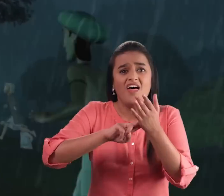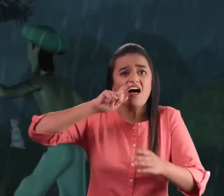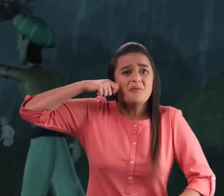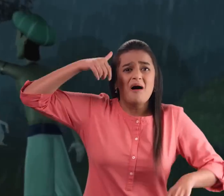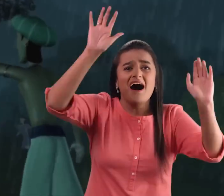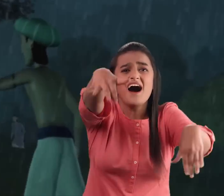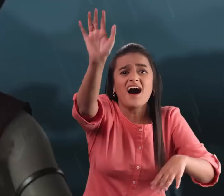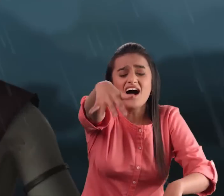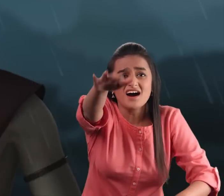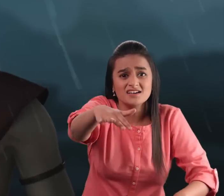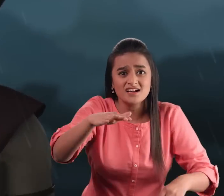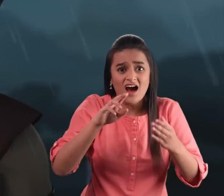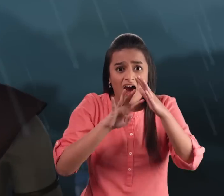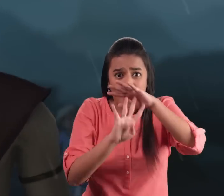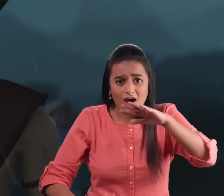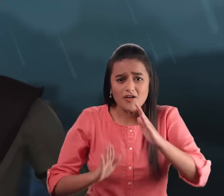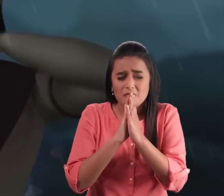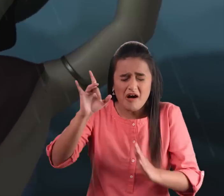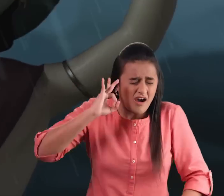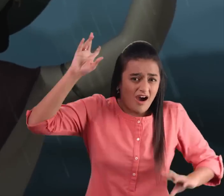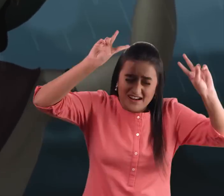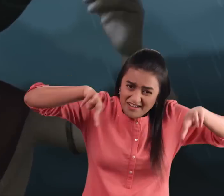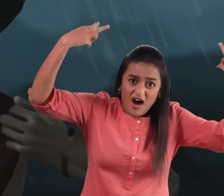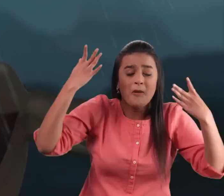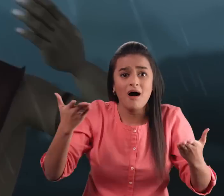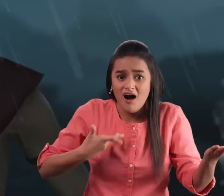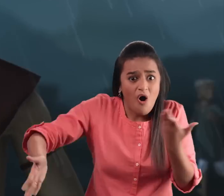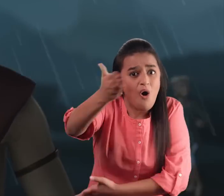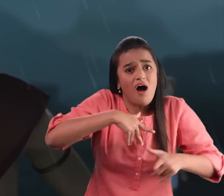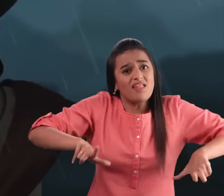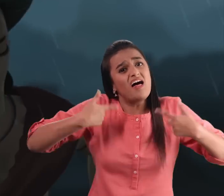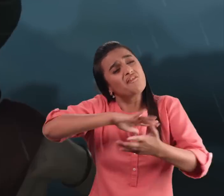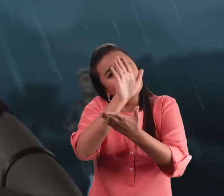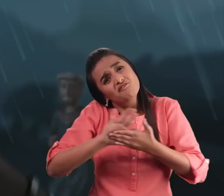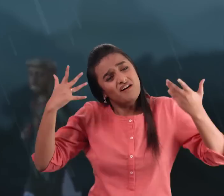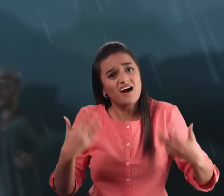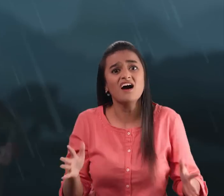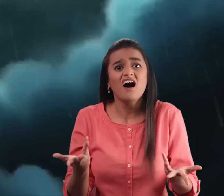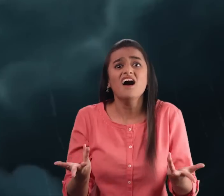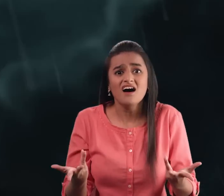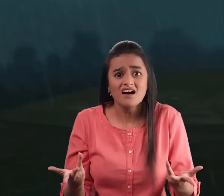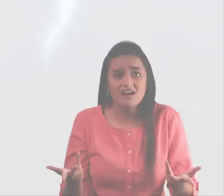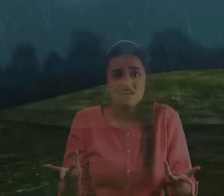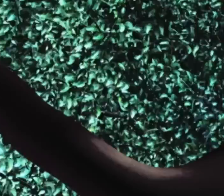नंद महाराज, इंद्र देवता हमसे क्रोधित है, हम कुछ नहीं कर सकते।